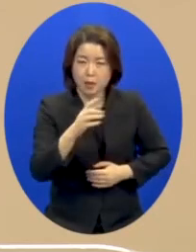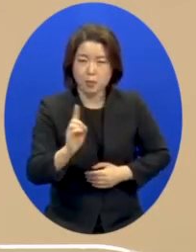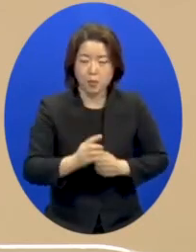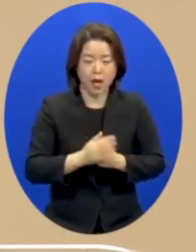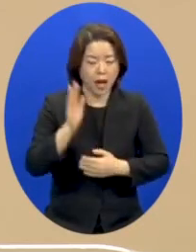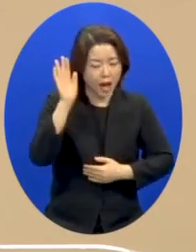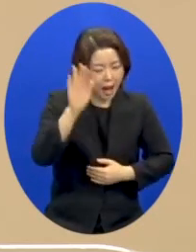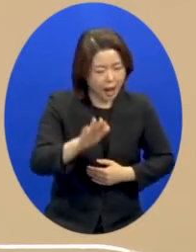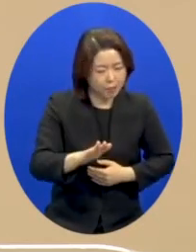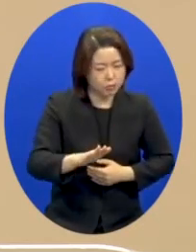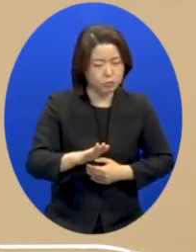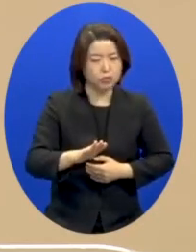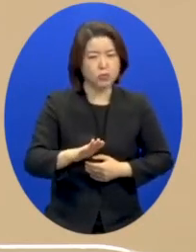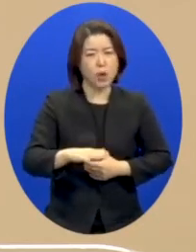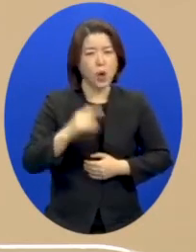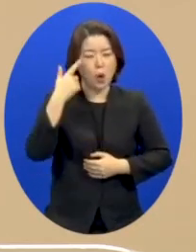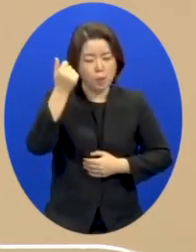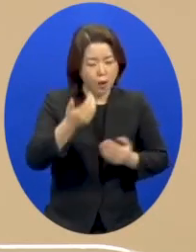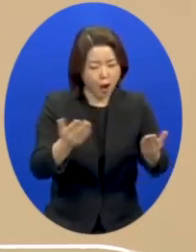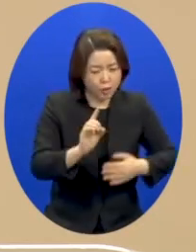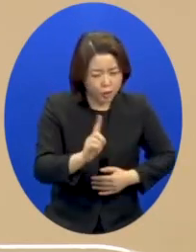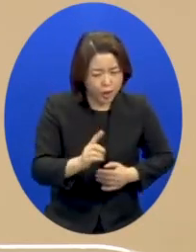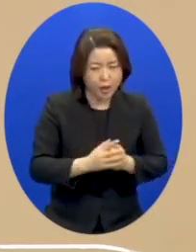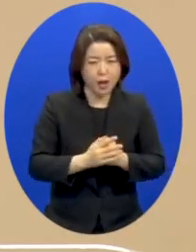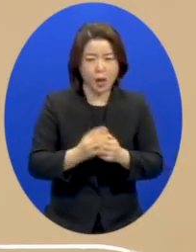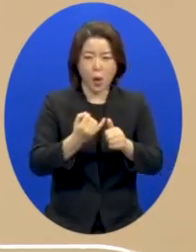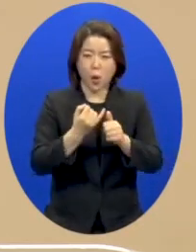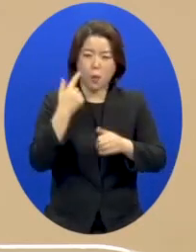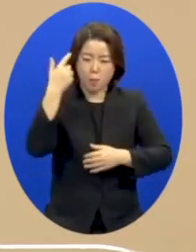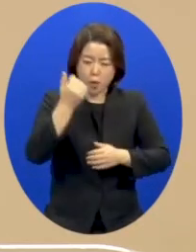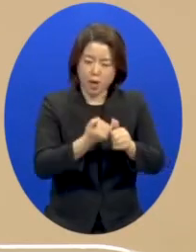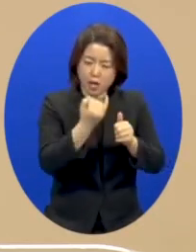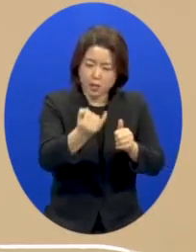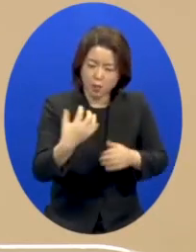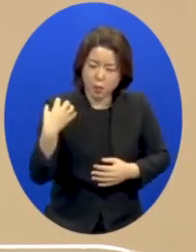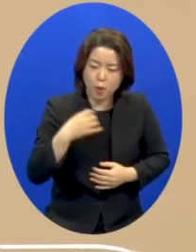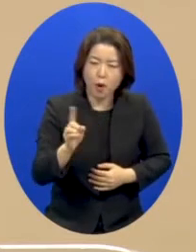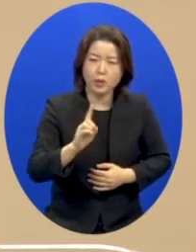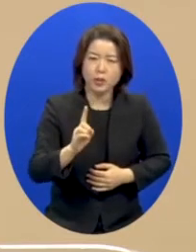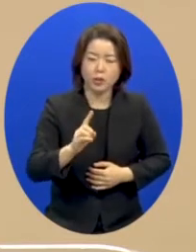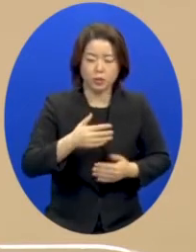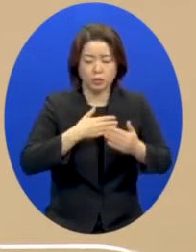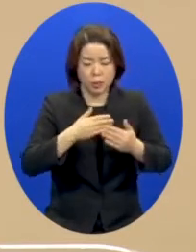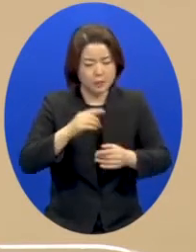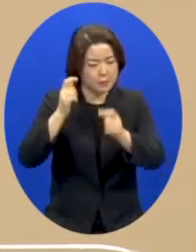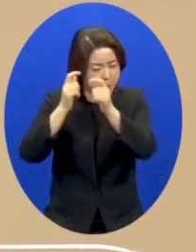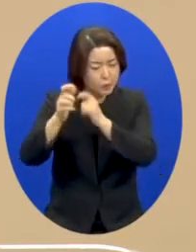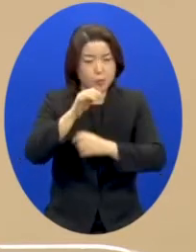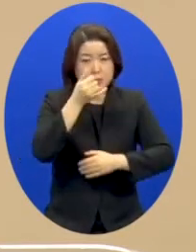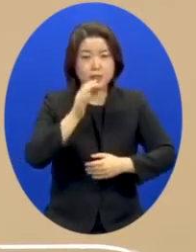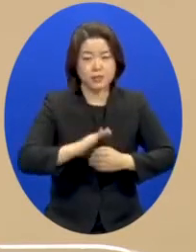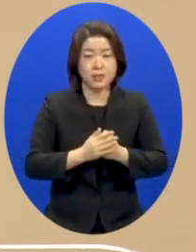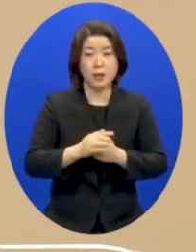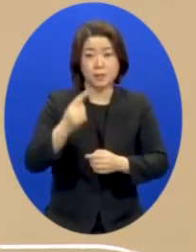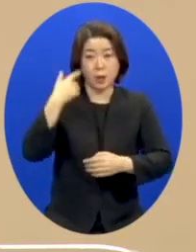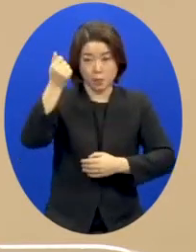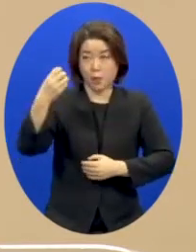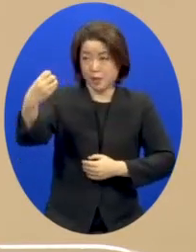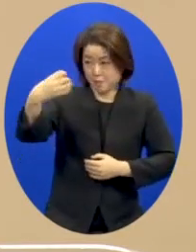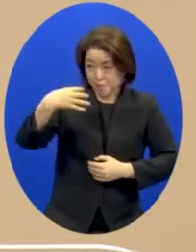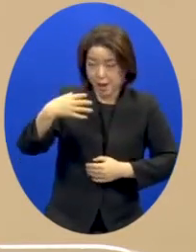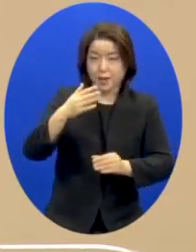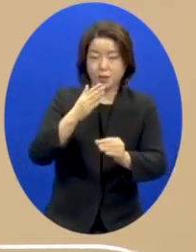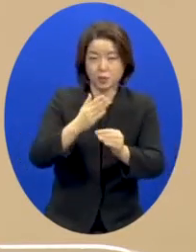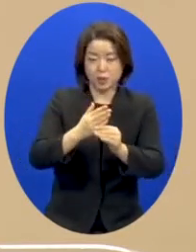하나, 사모 역할 어떻게 감당하나 너무나 두렵고 고민이 되었는데 목사님 말씀에서 답을 얻었어요.